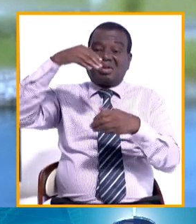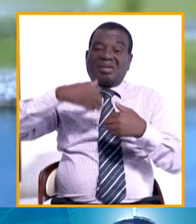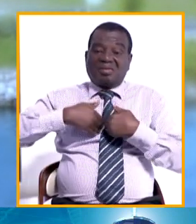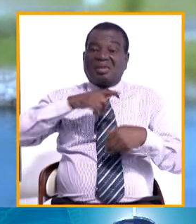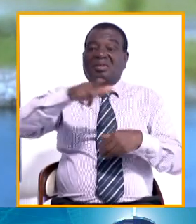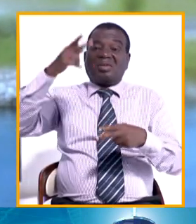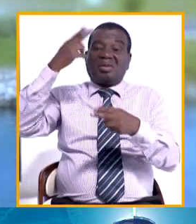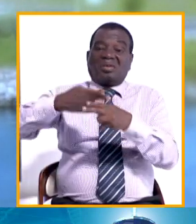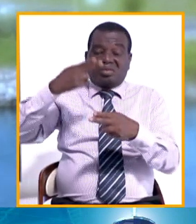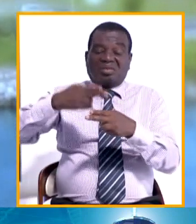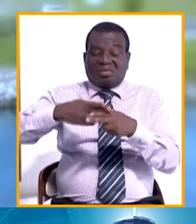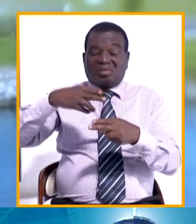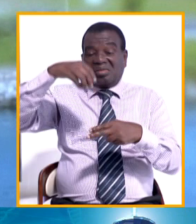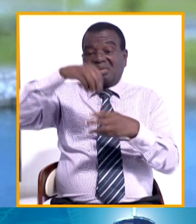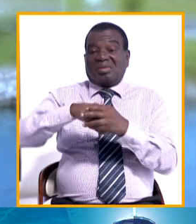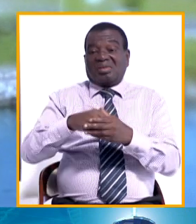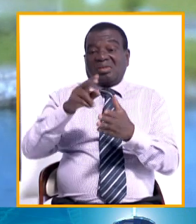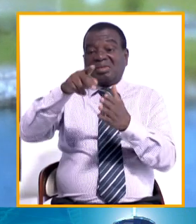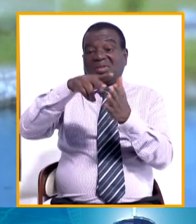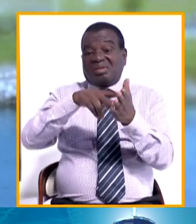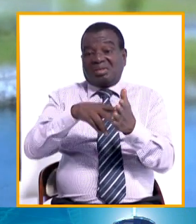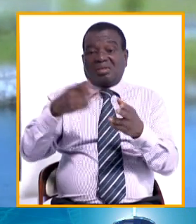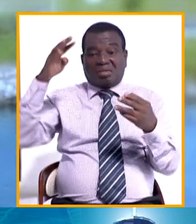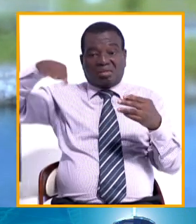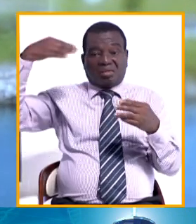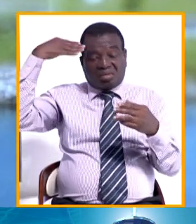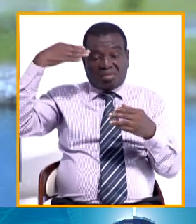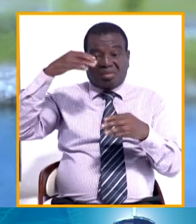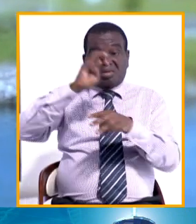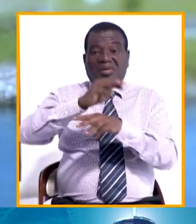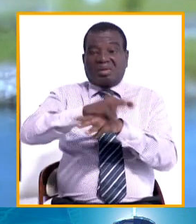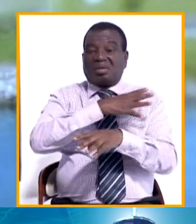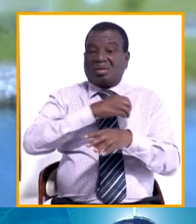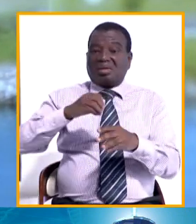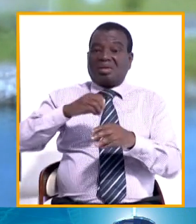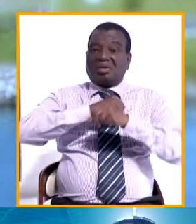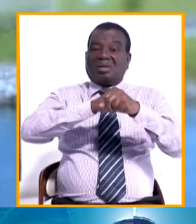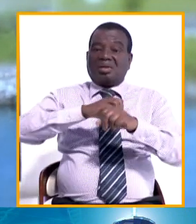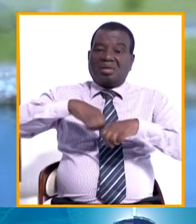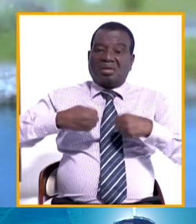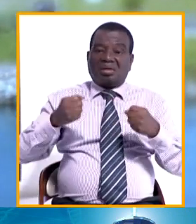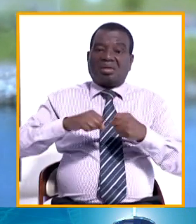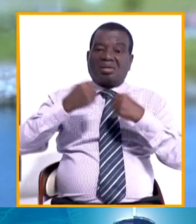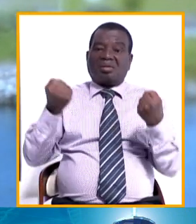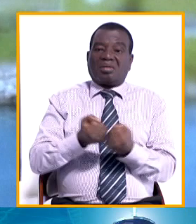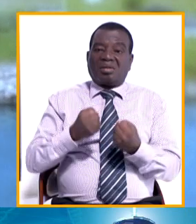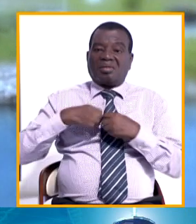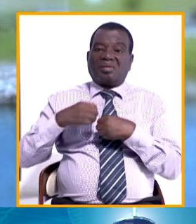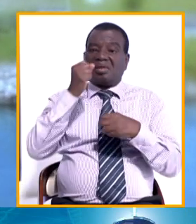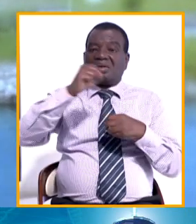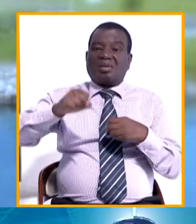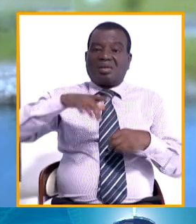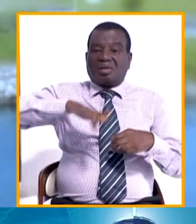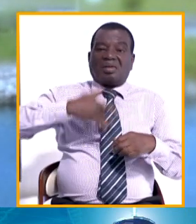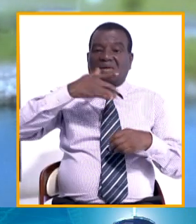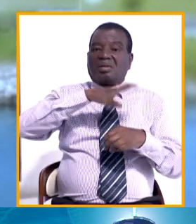pourtant, ils ont des droits. Comme tout le monde. Le ministère de l'Emploi et de la Protection sociale vient donc de lancer une campagne d'information